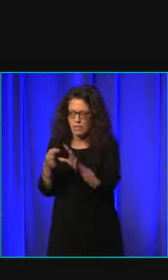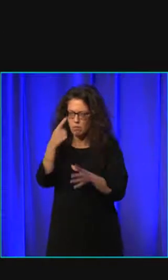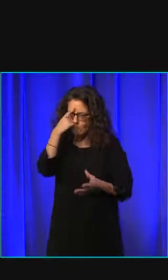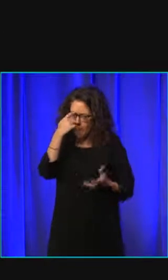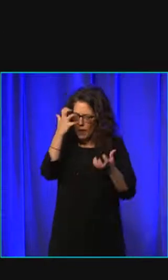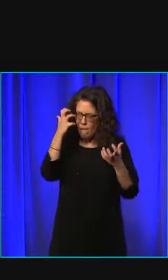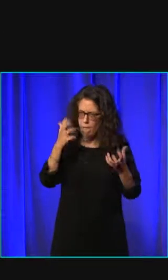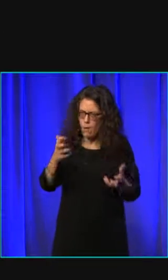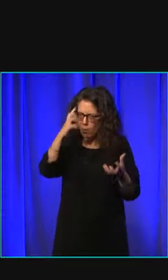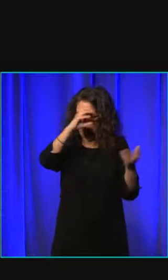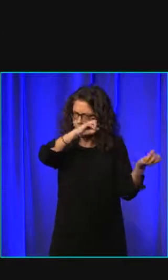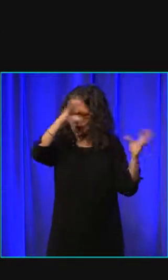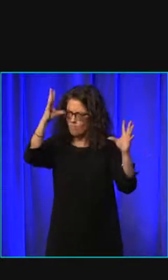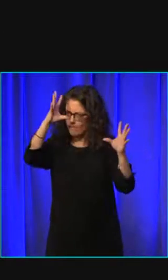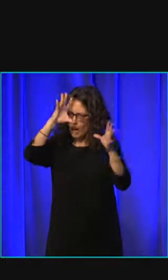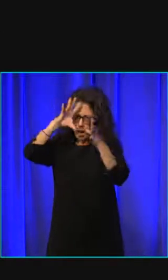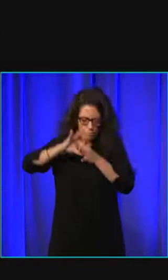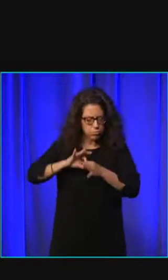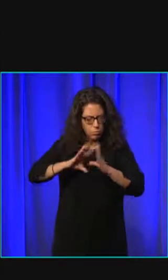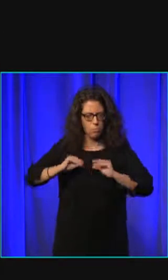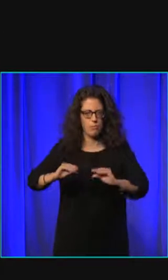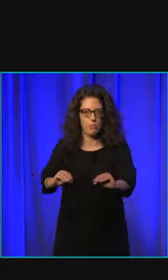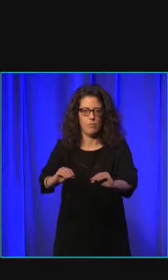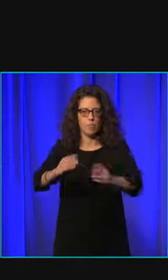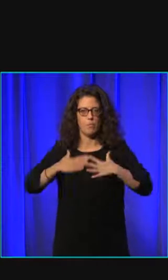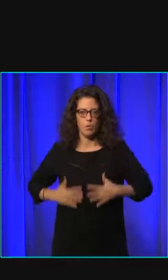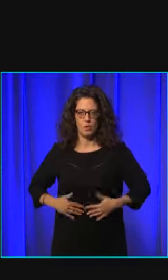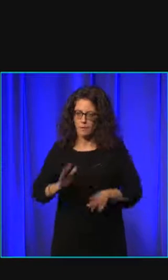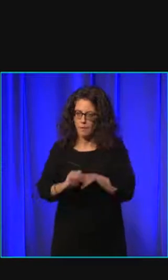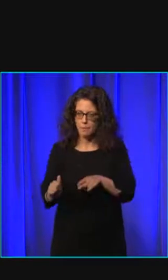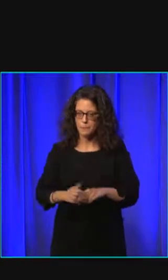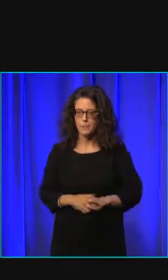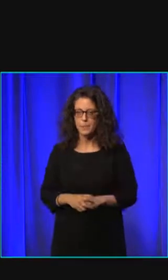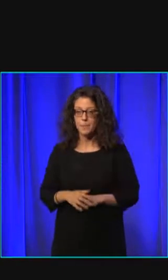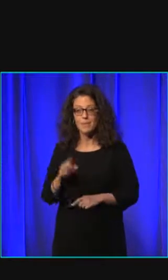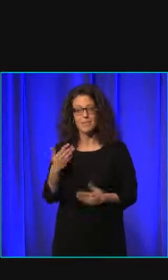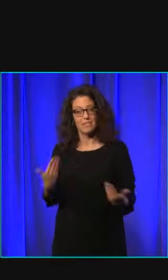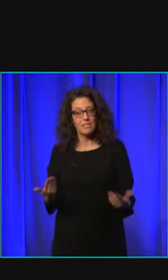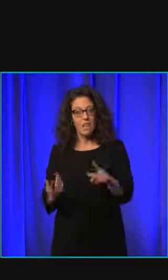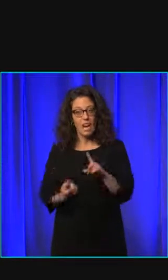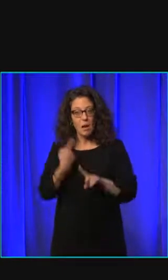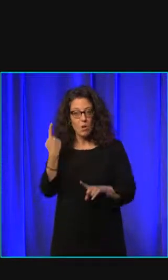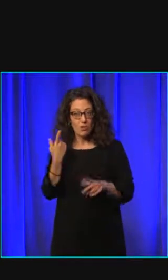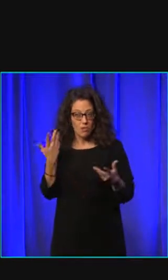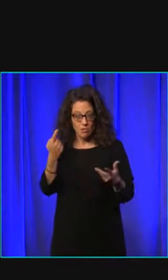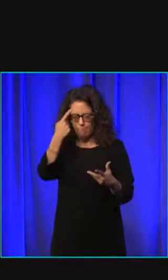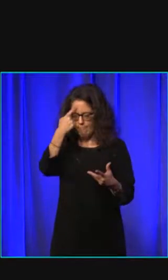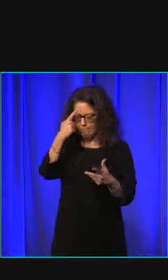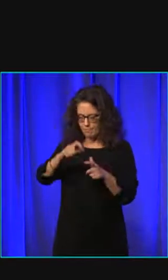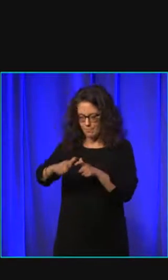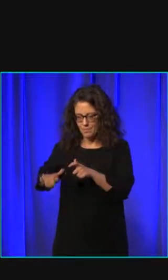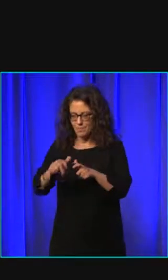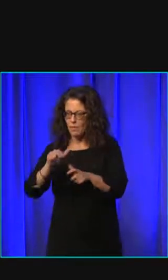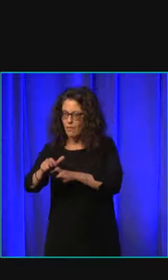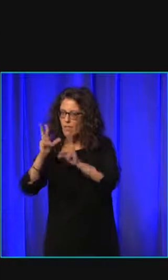l'exécution motrice. Chose importante pour la suite, pour expliquer les fondements de l'approche que